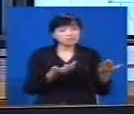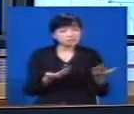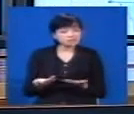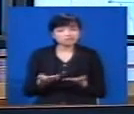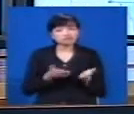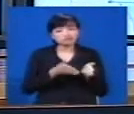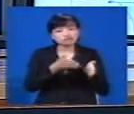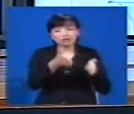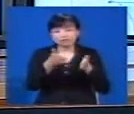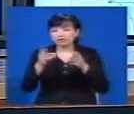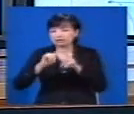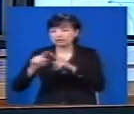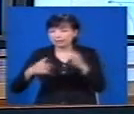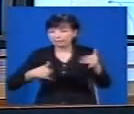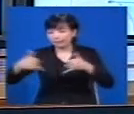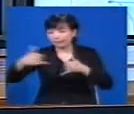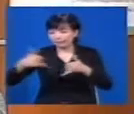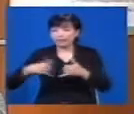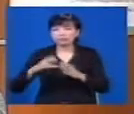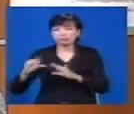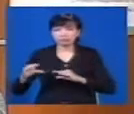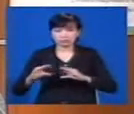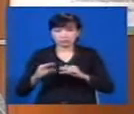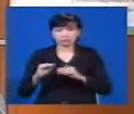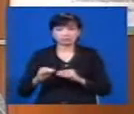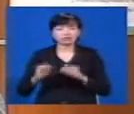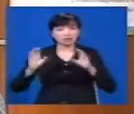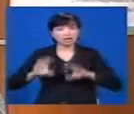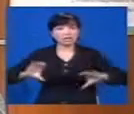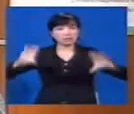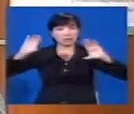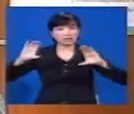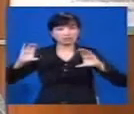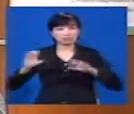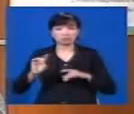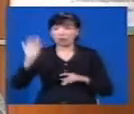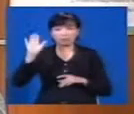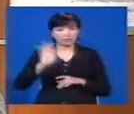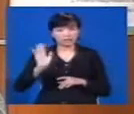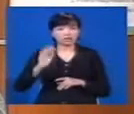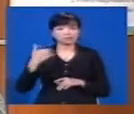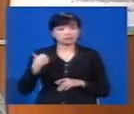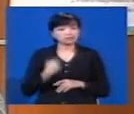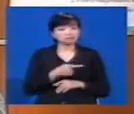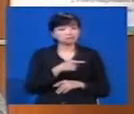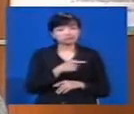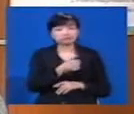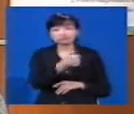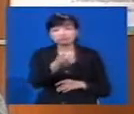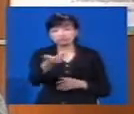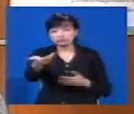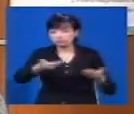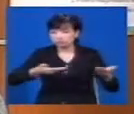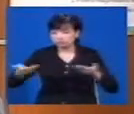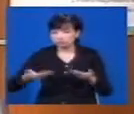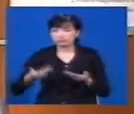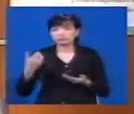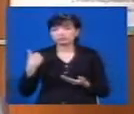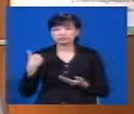จริงๆแล้วไม่ใช่หมายความว่าการประชุมเนี่ยมีแต่ฝ่ายรัฐบาลนะครับมีทุกฝ่ายแต่ว่าเราไม่เห็นฝ่ายที่ขัดแย้งกับรัฐบาล